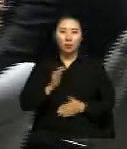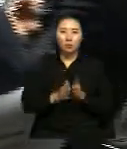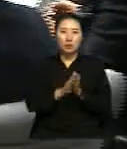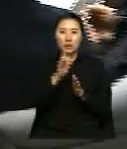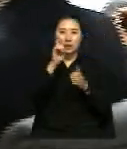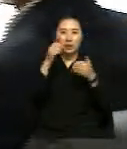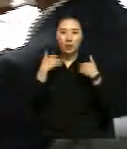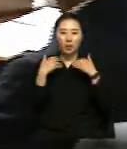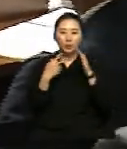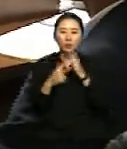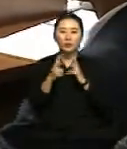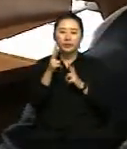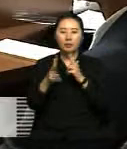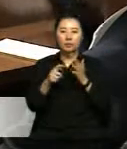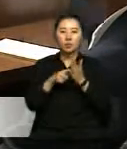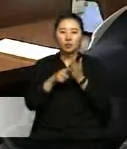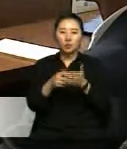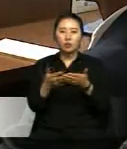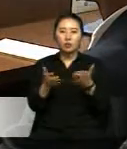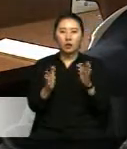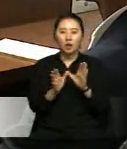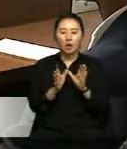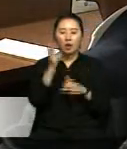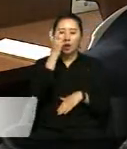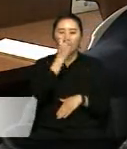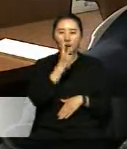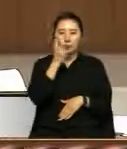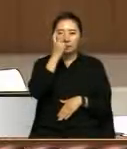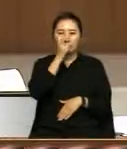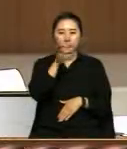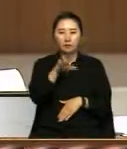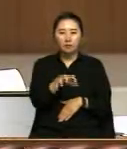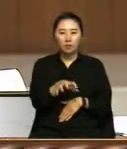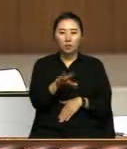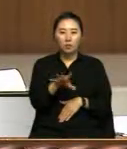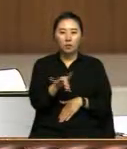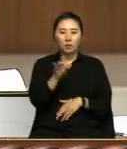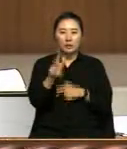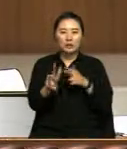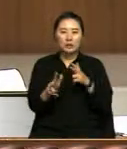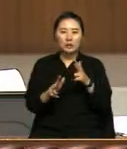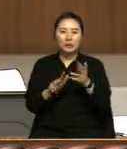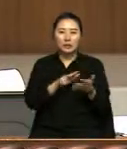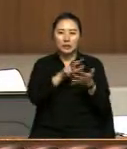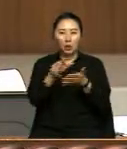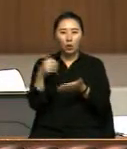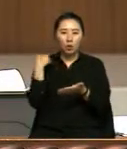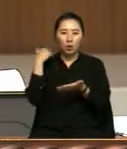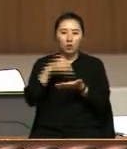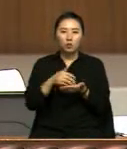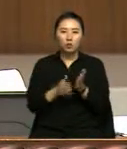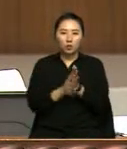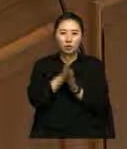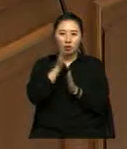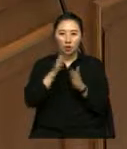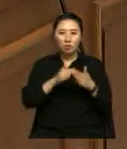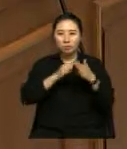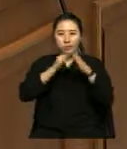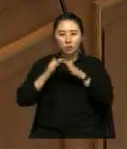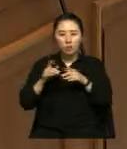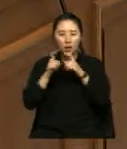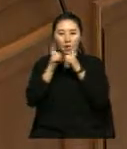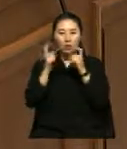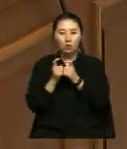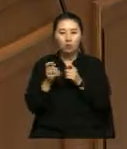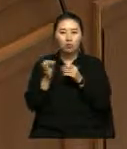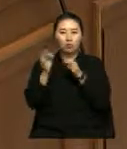의정부시청 비전사업추진단에 대한 행정사무감사장입니다. 먼저 자원회수시설 이전 건립에 민간 투자